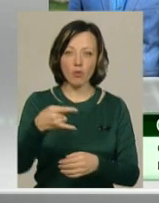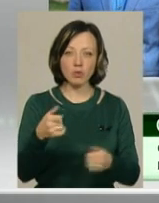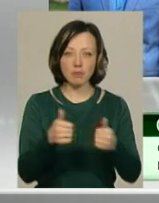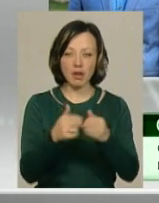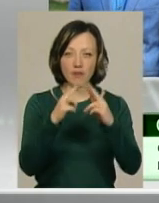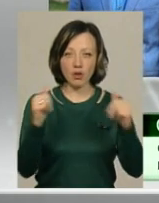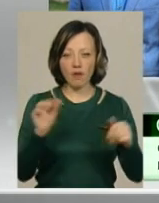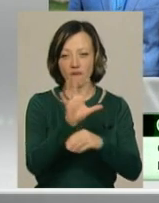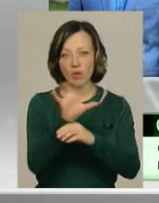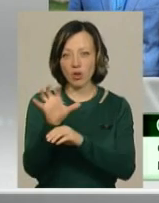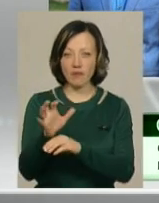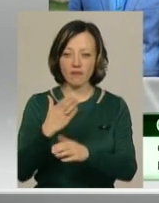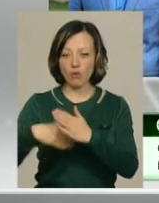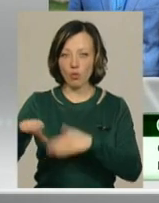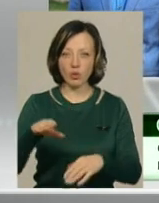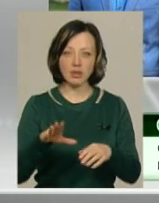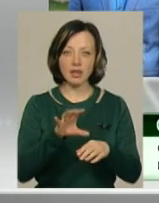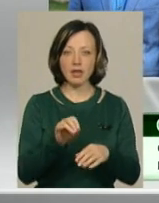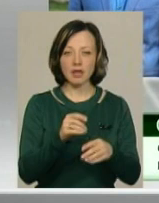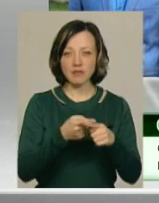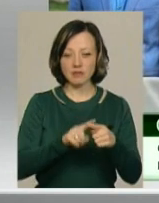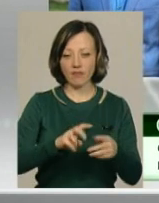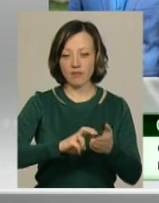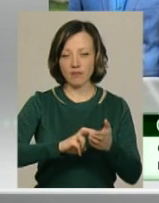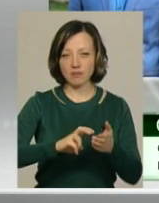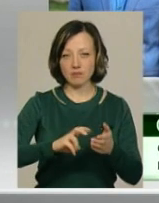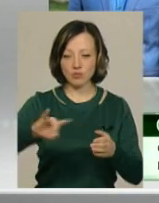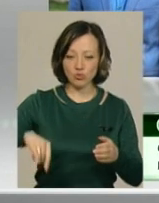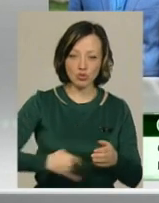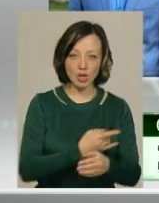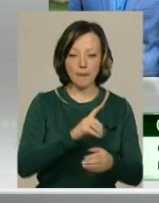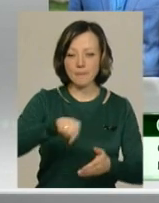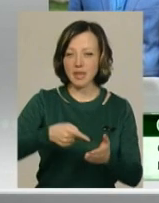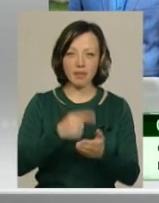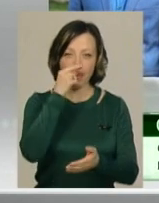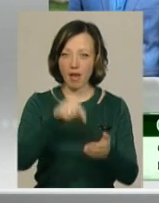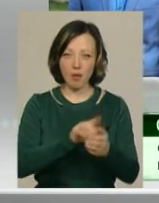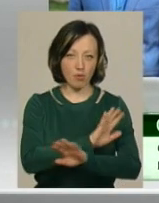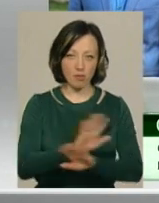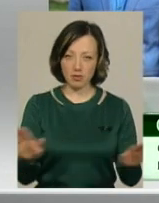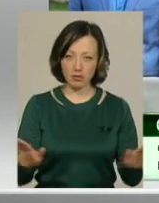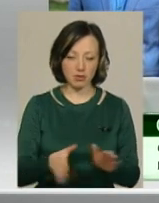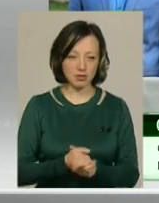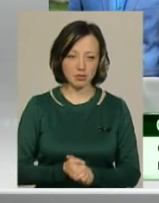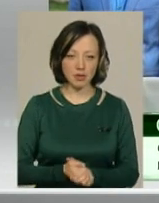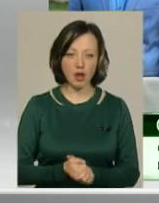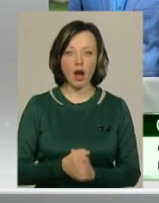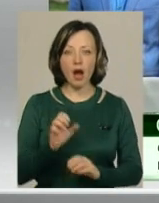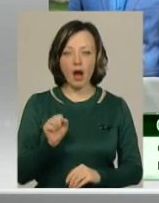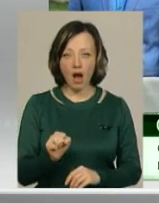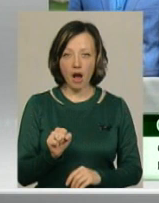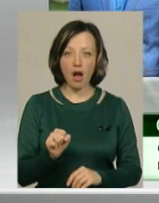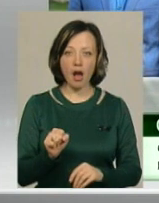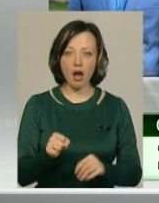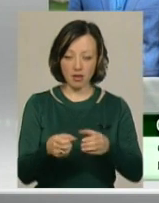заходять, фотографуються, виходять і з'їжджають з Меджибожа додому. І так в містечку вони, власне, не заїжджають, не заходять. А